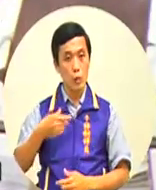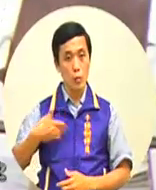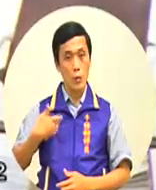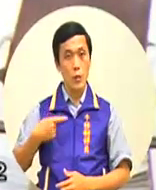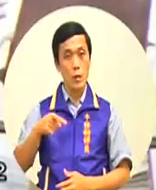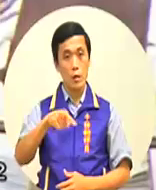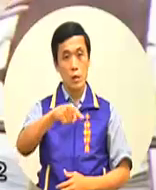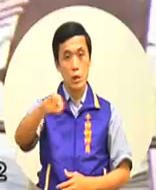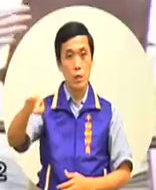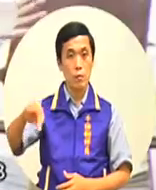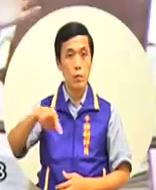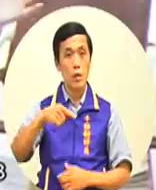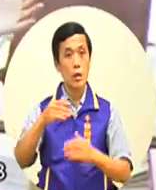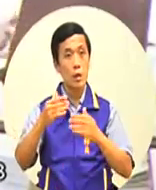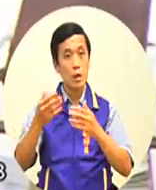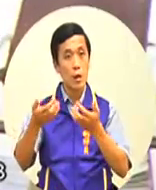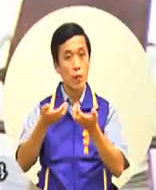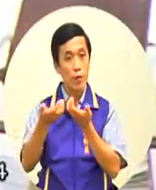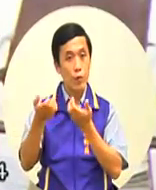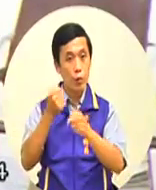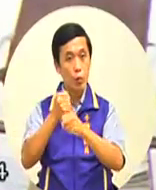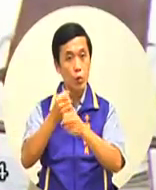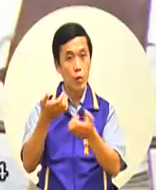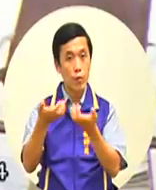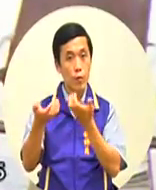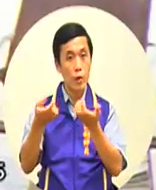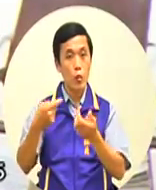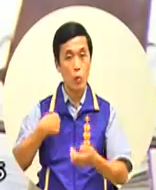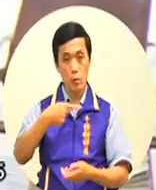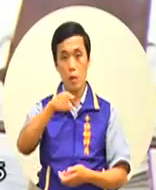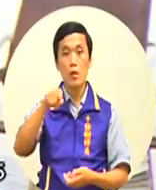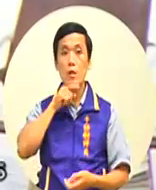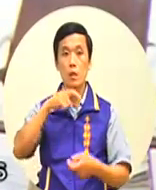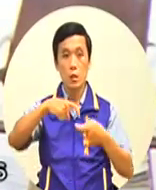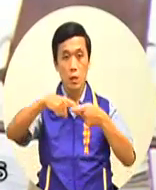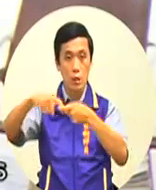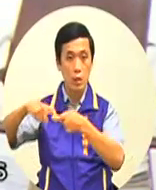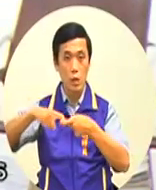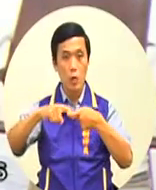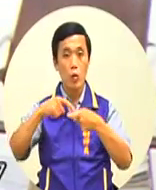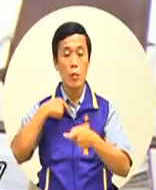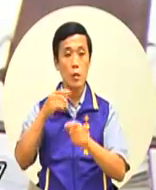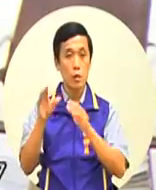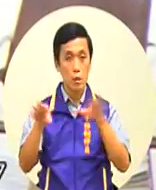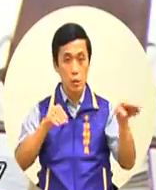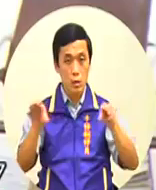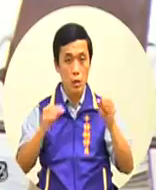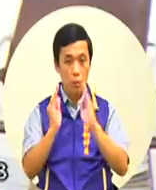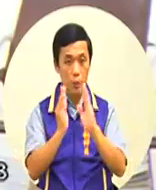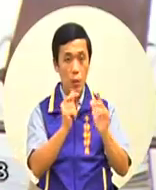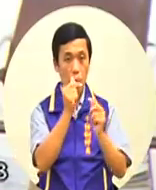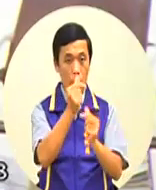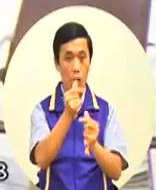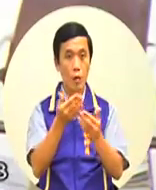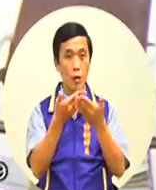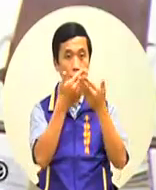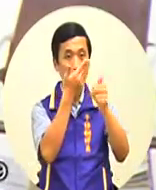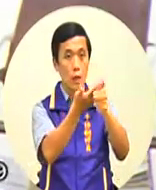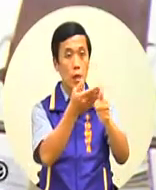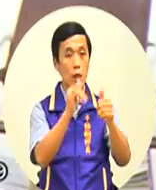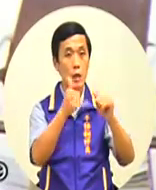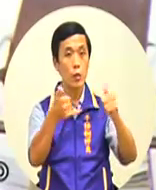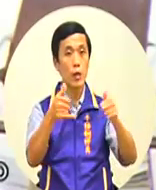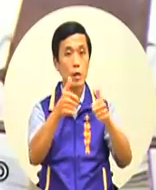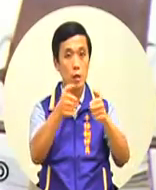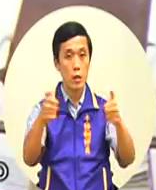那种区分啊， 没有关系，我们都一起的，我们回去会一起把资料整理好送过去给议员。 好，谢谢主席，谢